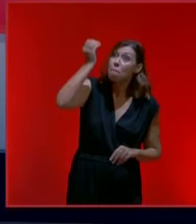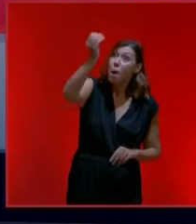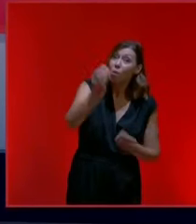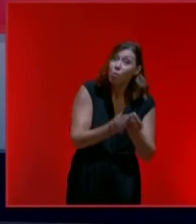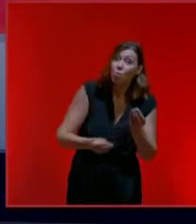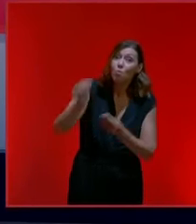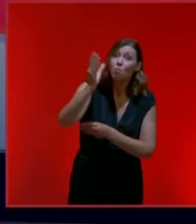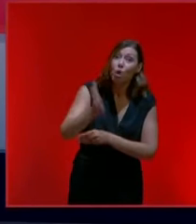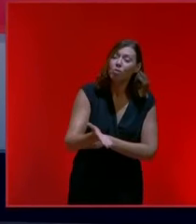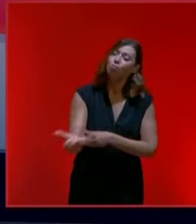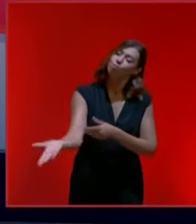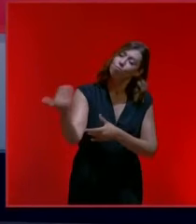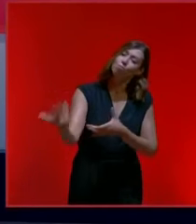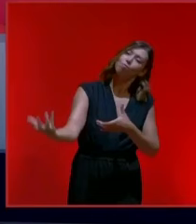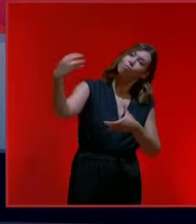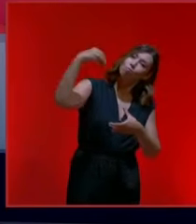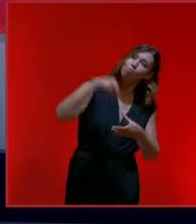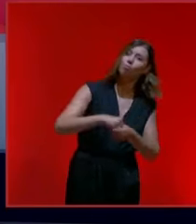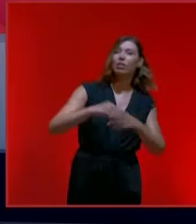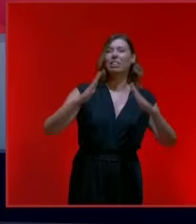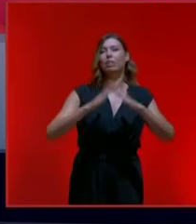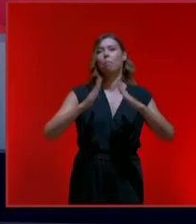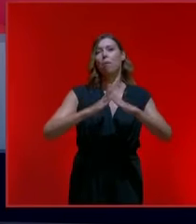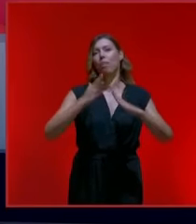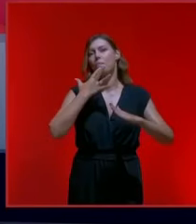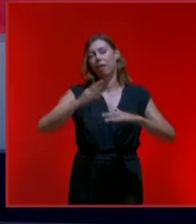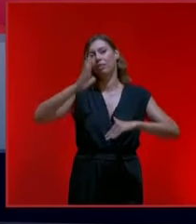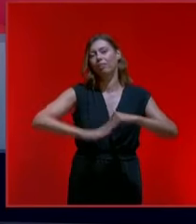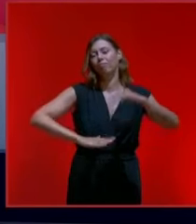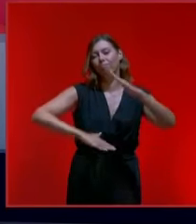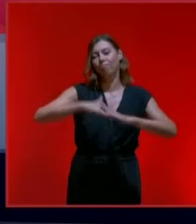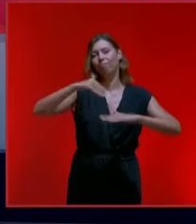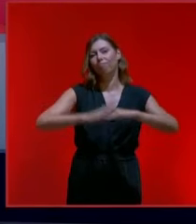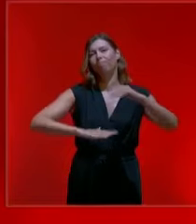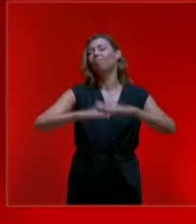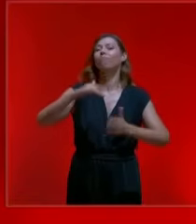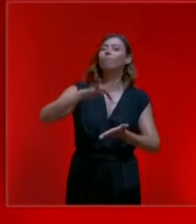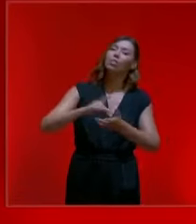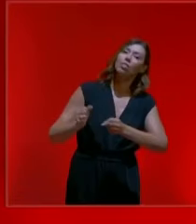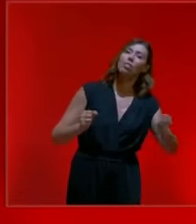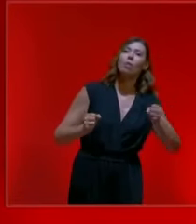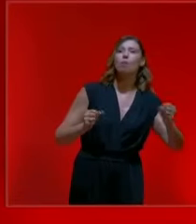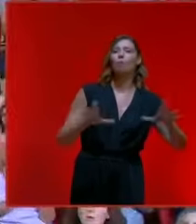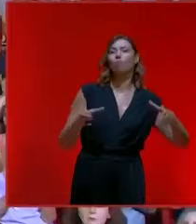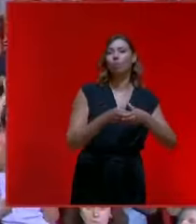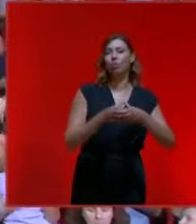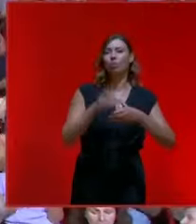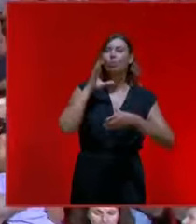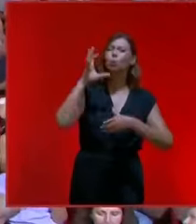του κάθε προοδευτικού πολίτη, τη μεγάλη αριστερή προοδευτική δημοκρατική παράταξη, την παράταξη που θα σηκώσει τη χώρα στις πλάτες